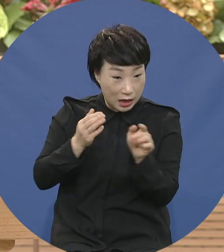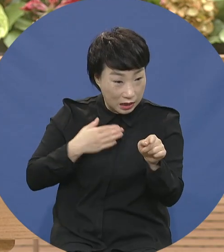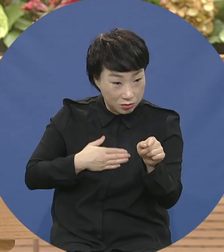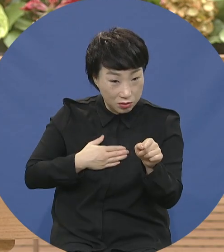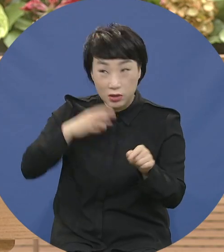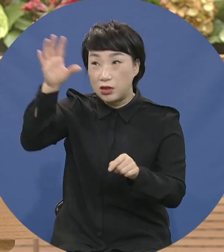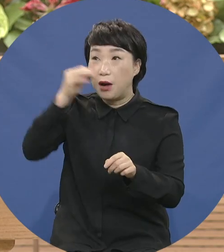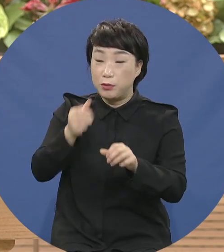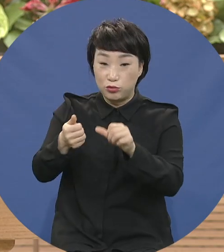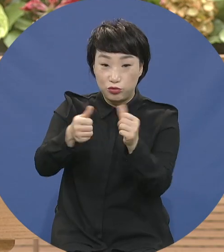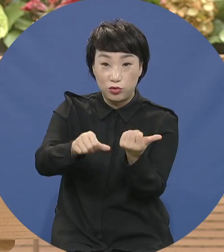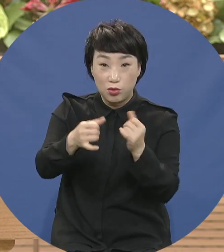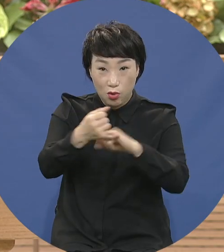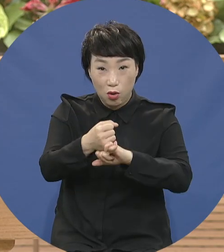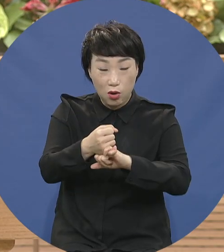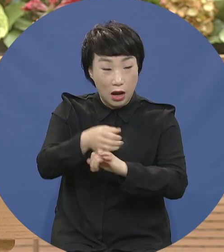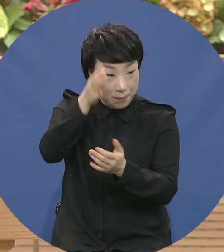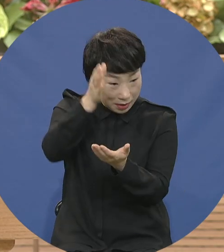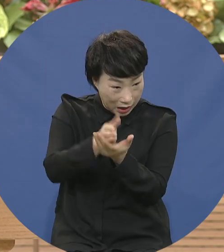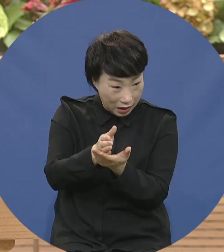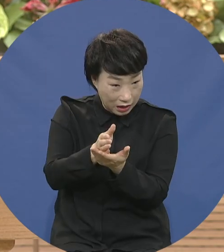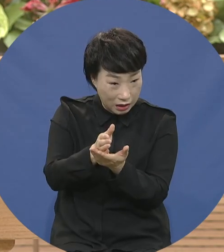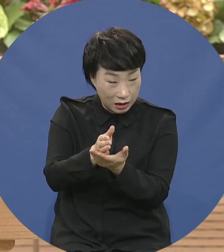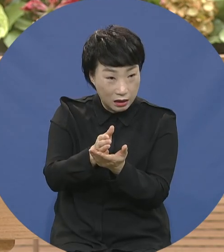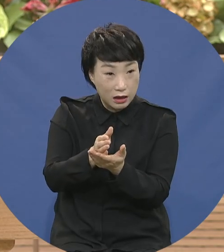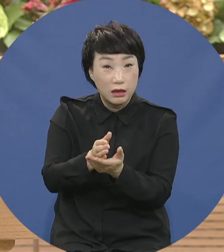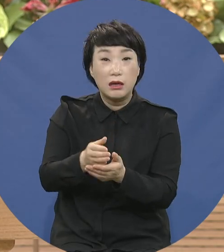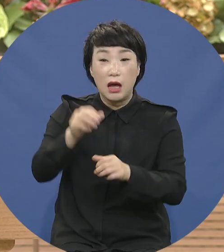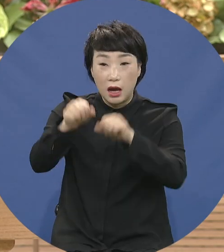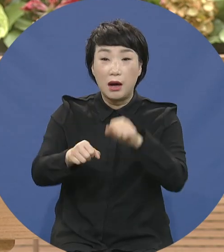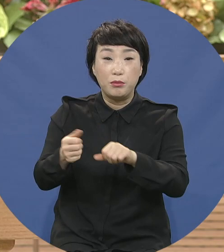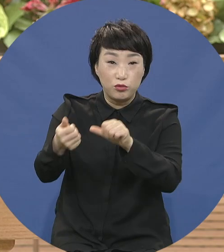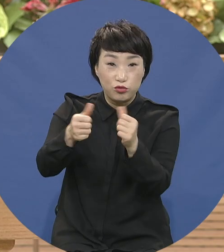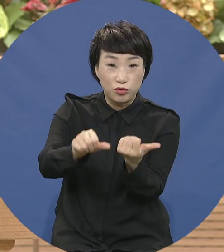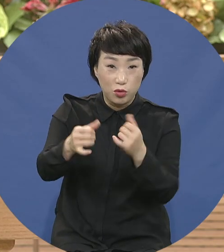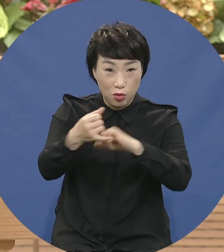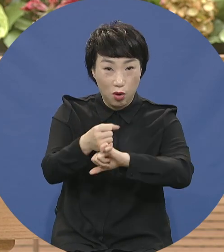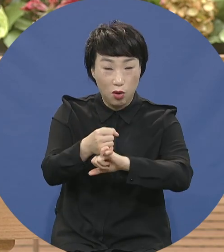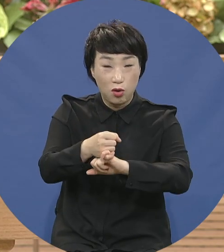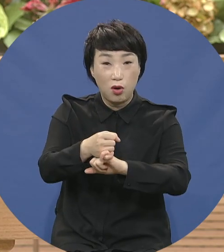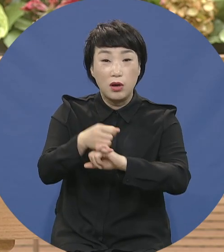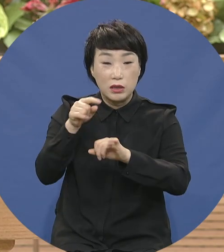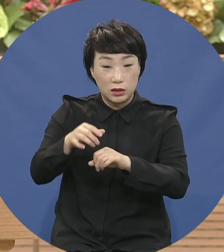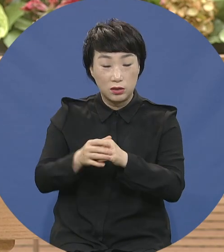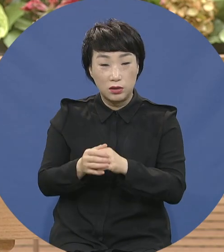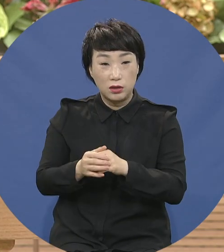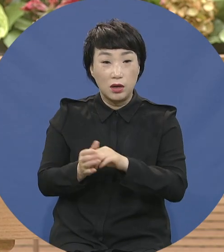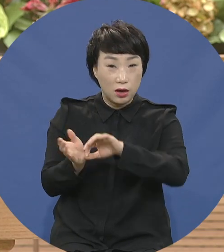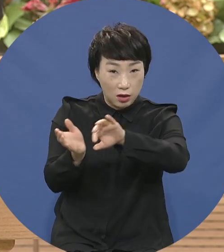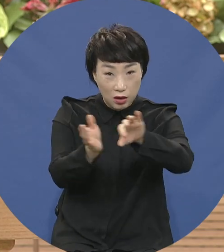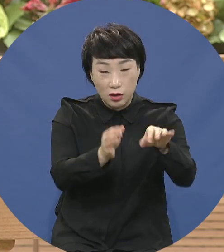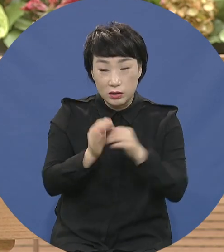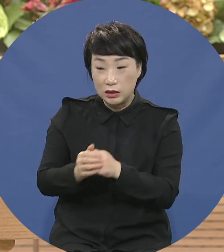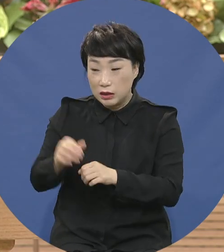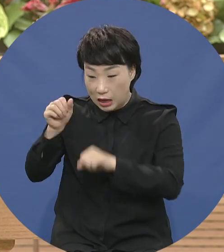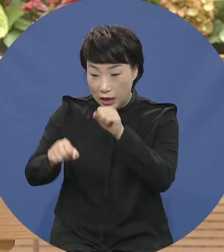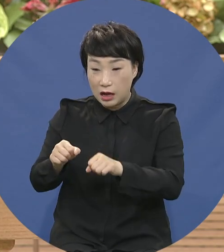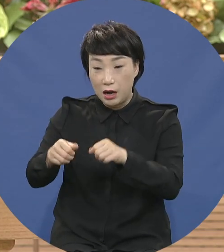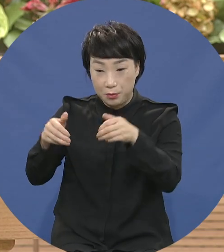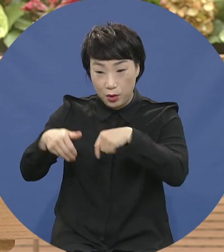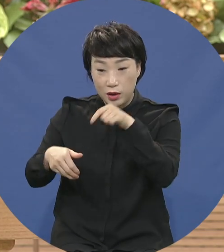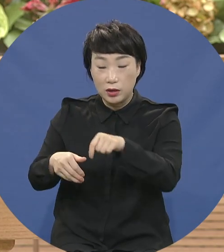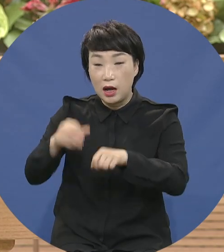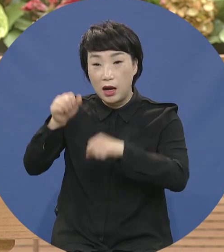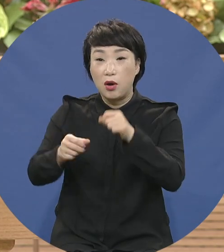죽어, 하지 마라 하면 정령 죽어, 이것은 해, 안 하면 정령 죽어.